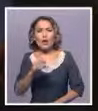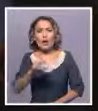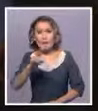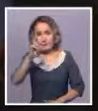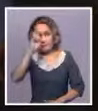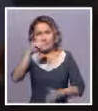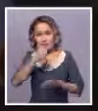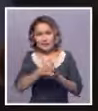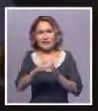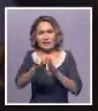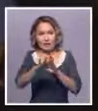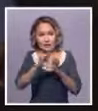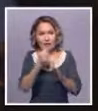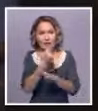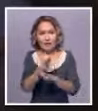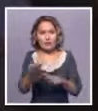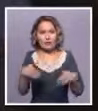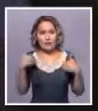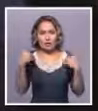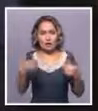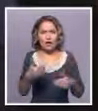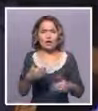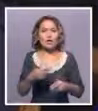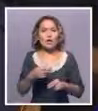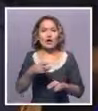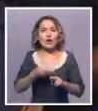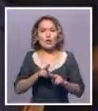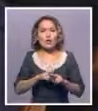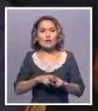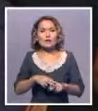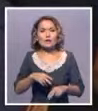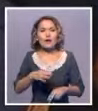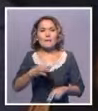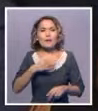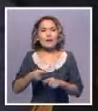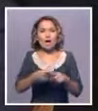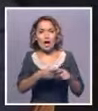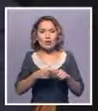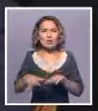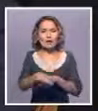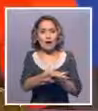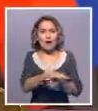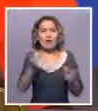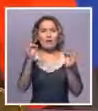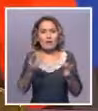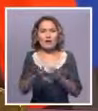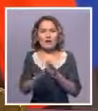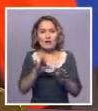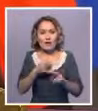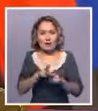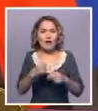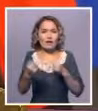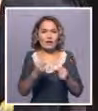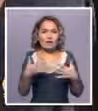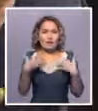жетуімен құттықтағанымыз дұрыс деп санаймын. Беларусь халқы дұрыс таңдау жасады деп сенемін. Осы жауапты қызметінде оған зор денсаулық пен табыс тілегім